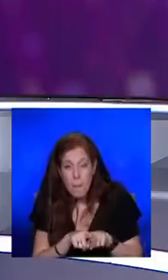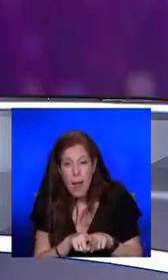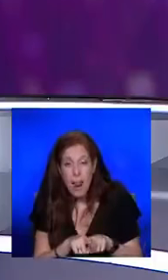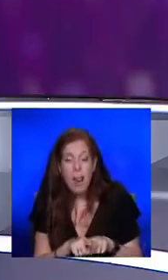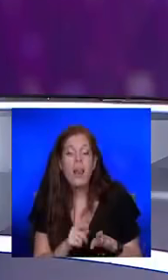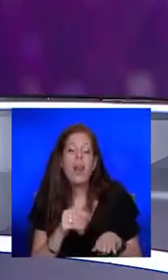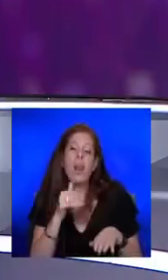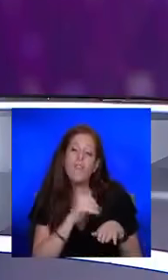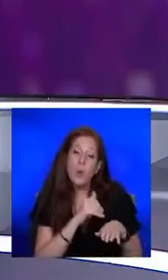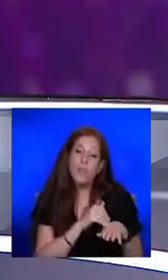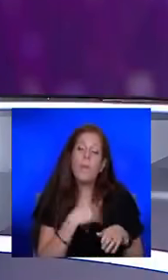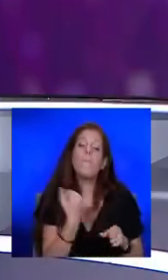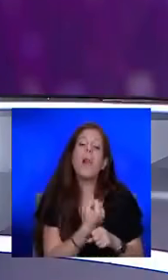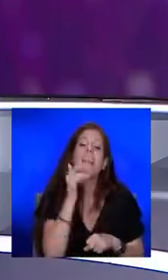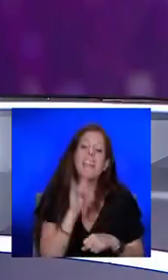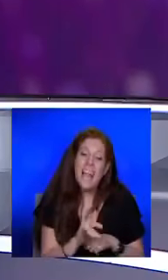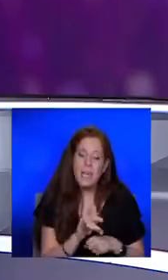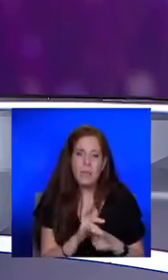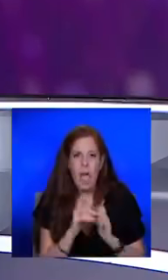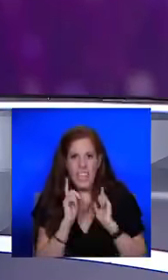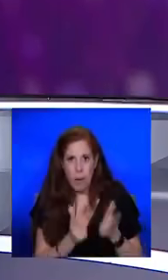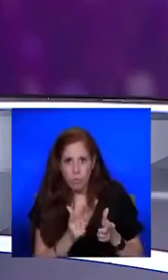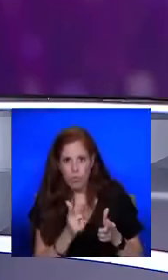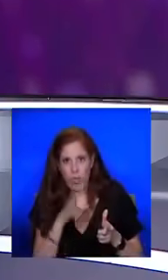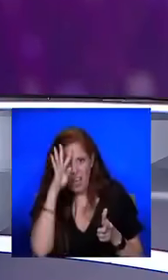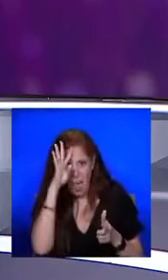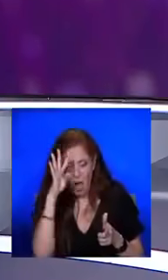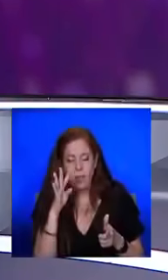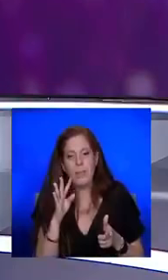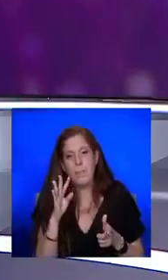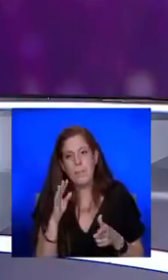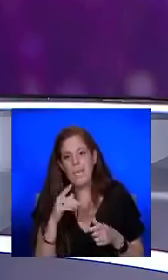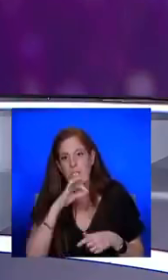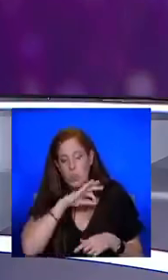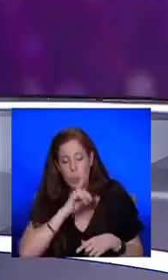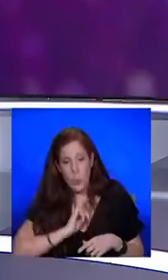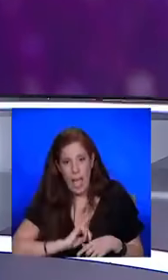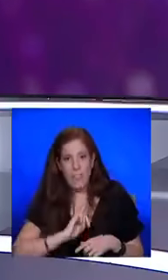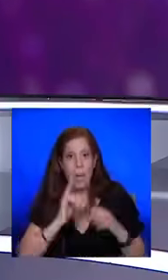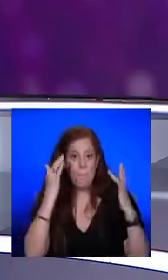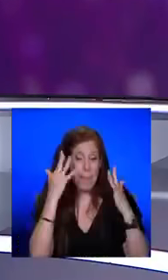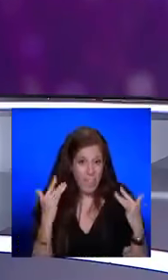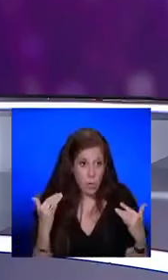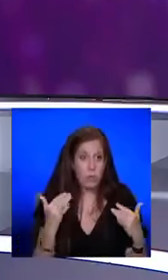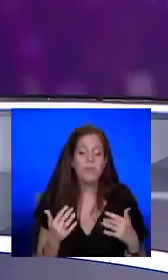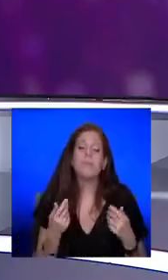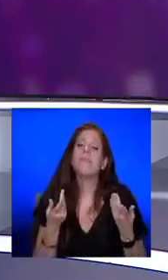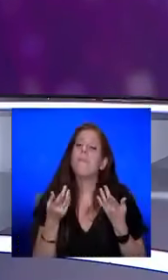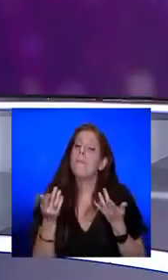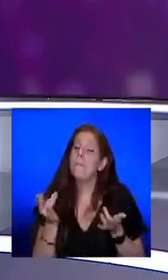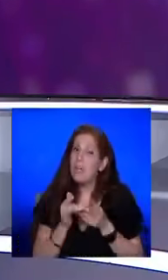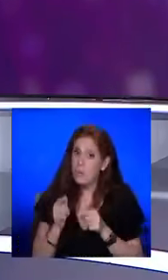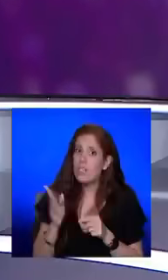פועלת נגד התחמשות איראן והפעילות שלה בסוריה ובלבנון. במקביל לזה בארץ יש עוד כמה פצצות מתקתקות